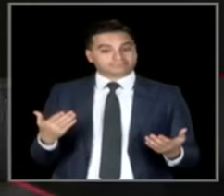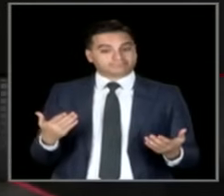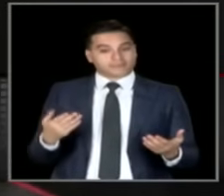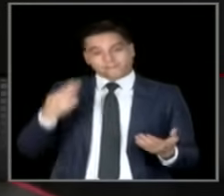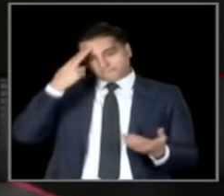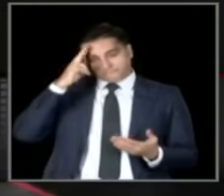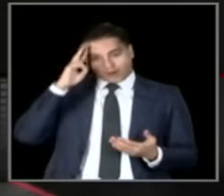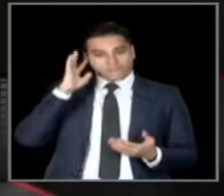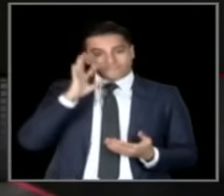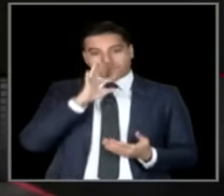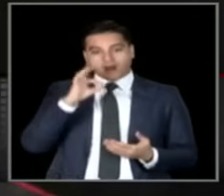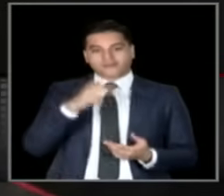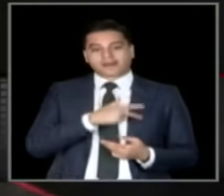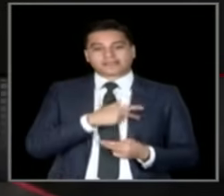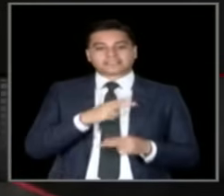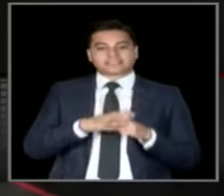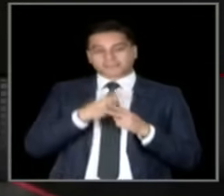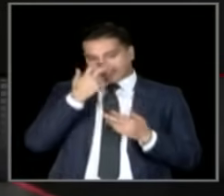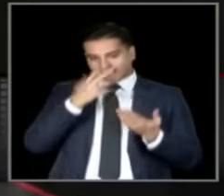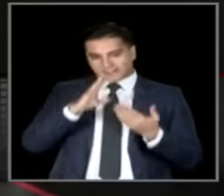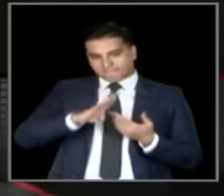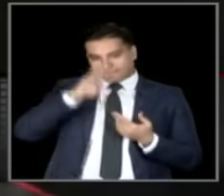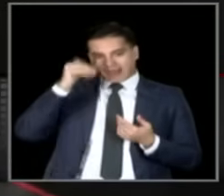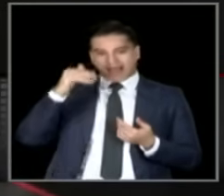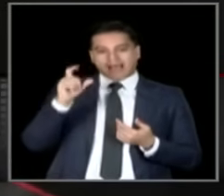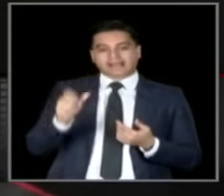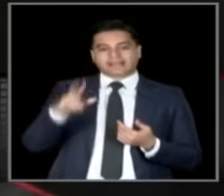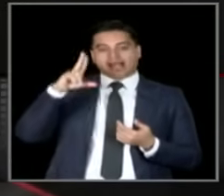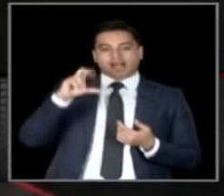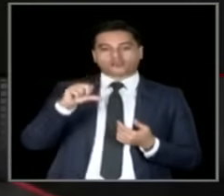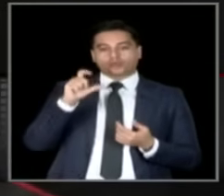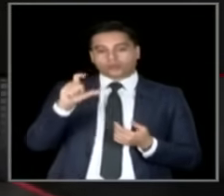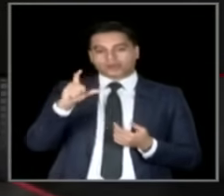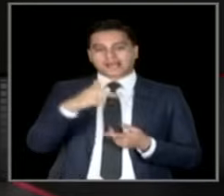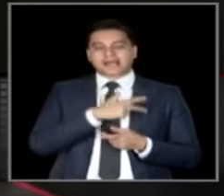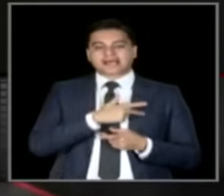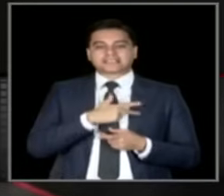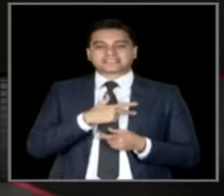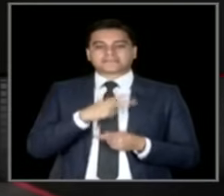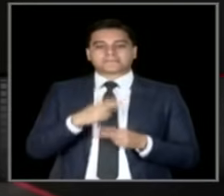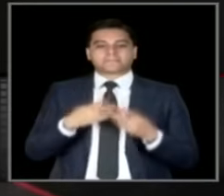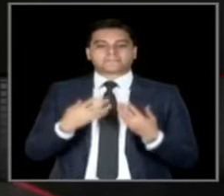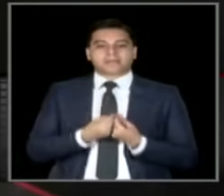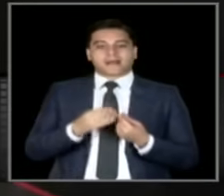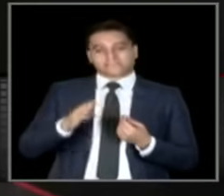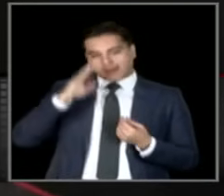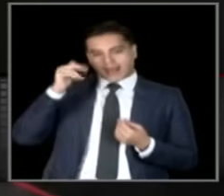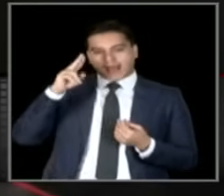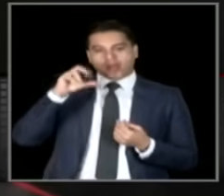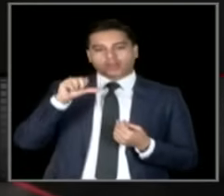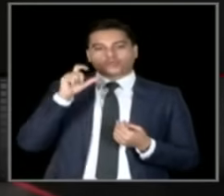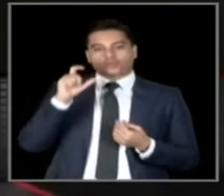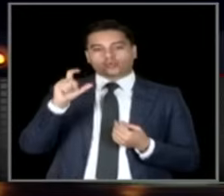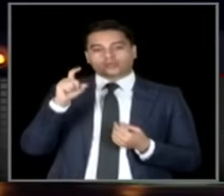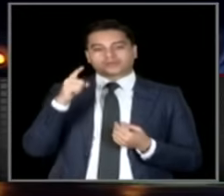ما هو الرمز الذي استخدمه الملك أخناتون لتجسيد الإله أتون؟ حسن